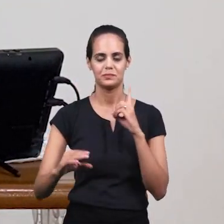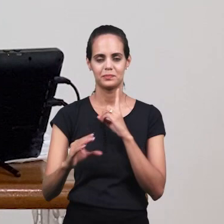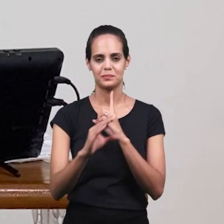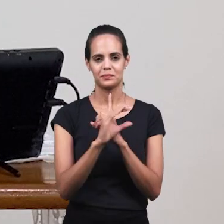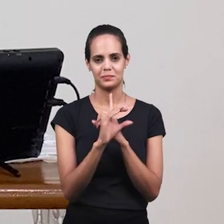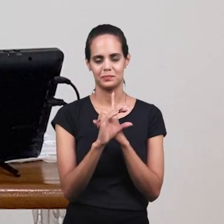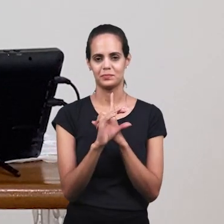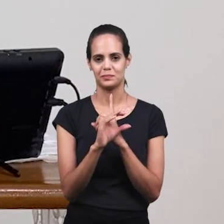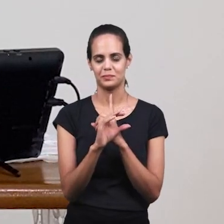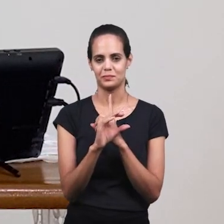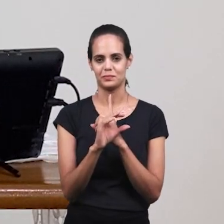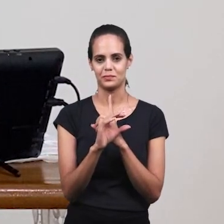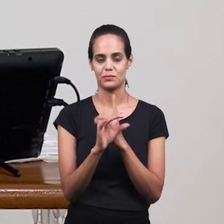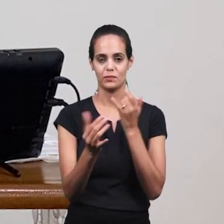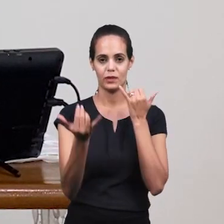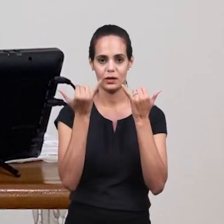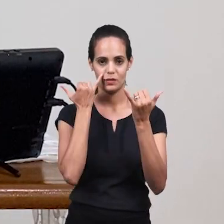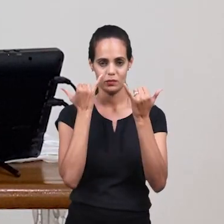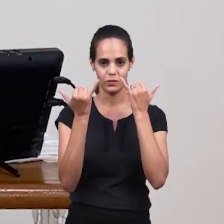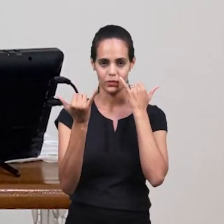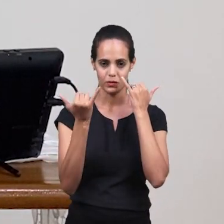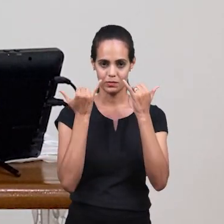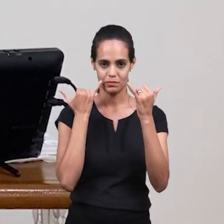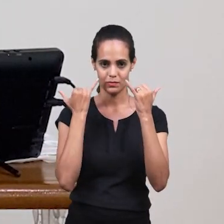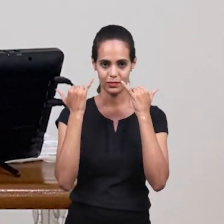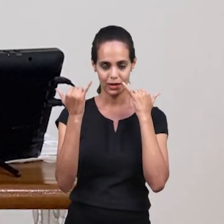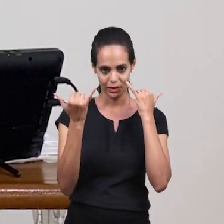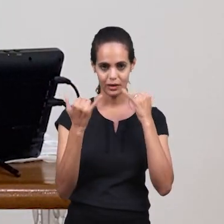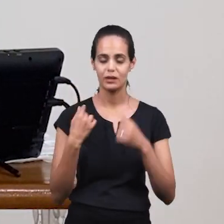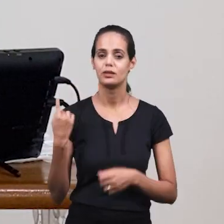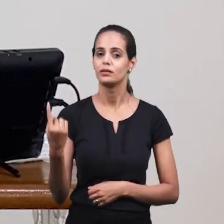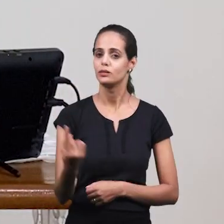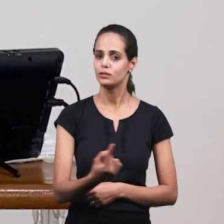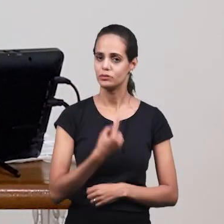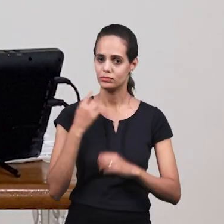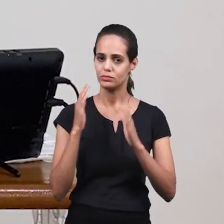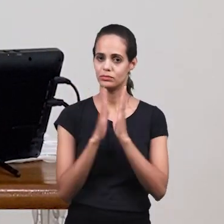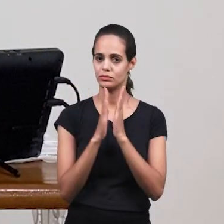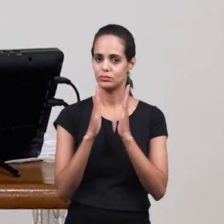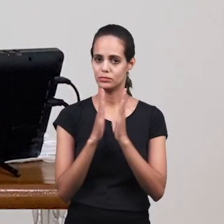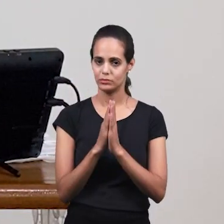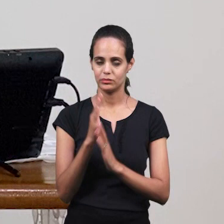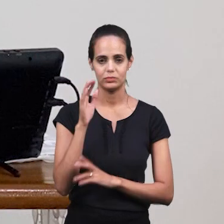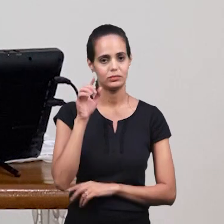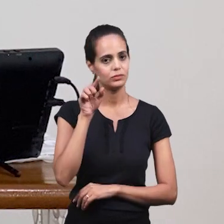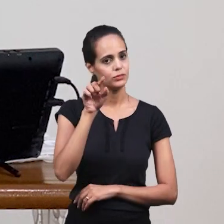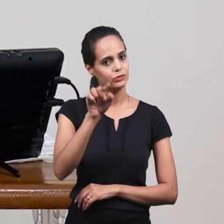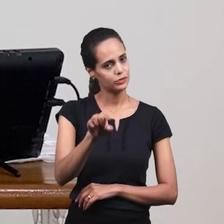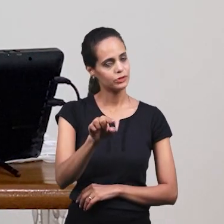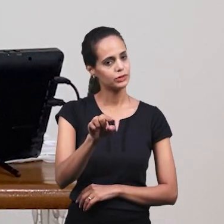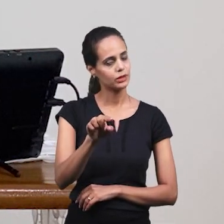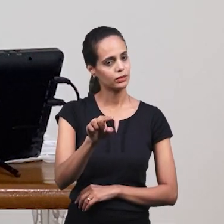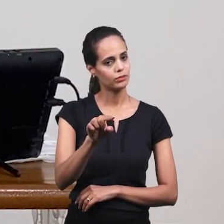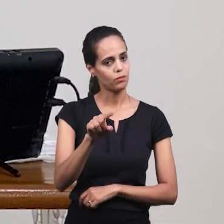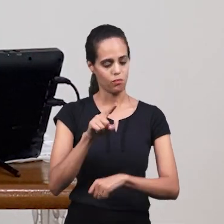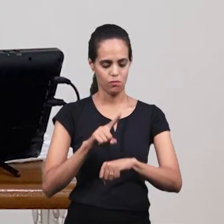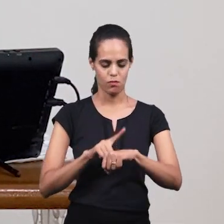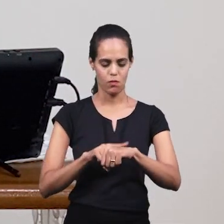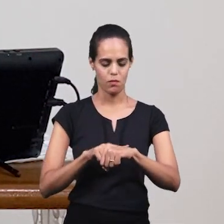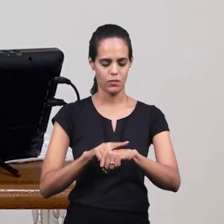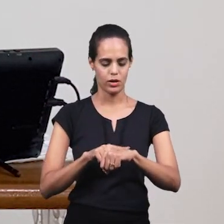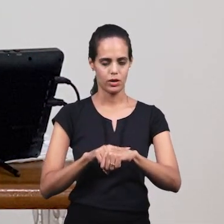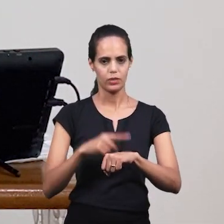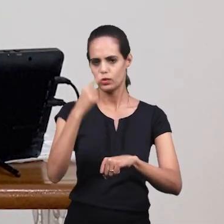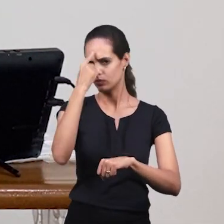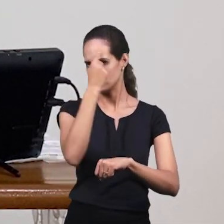participé de nos cultes. Nous voulons informer que nous sommes à votre disposition pour prier pour votre vie à n'importe quel moment.